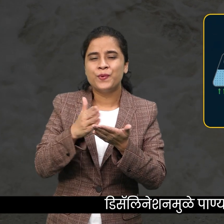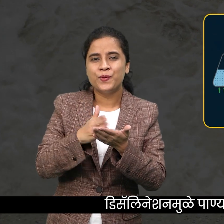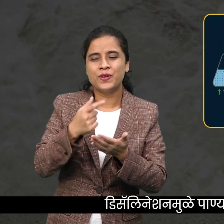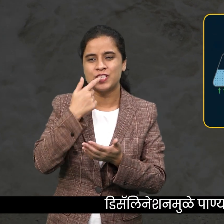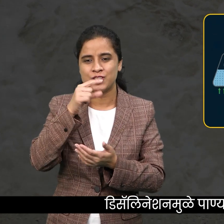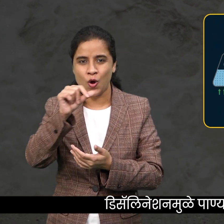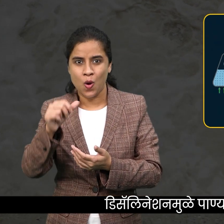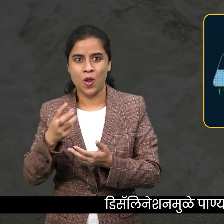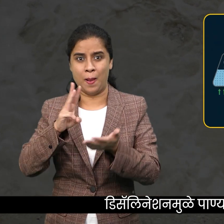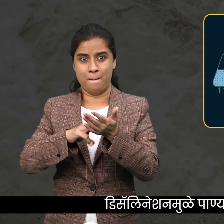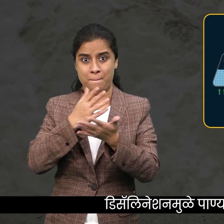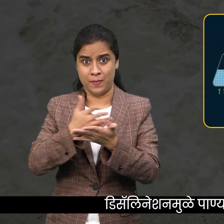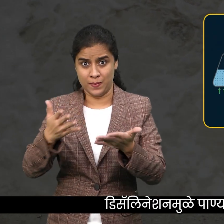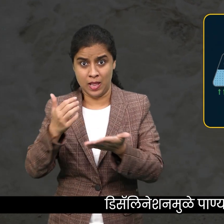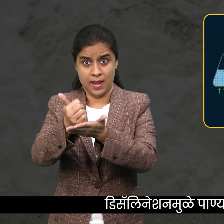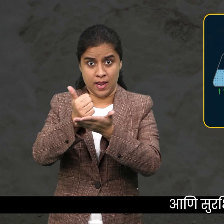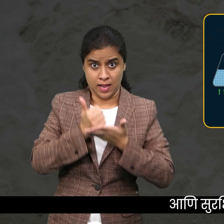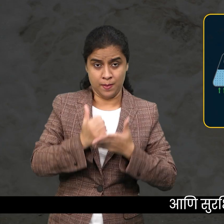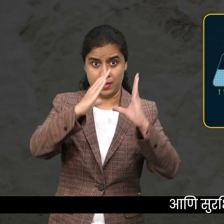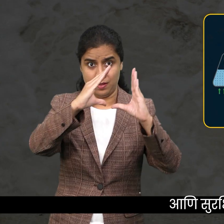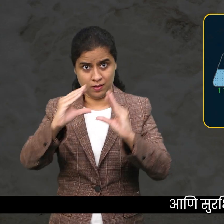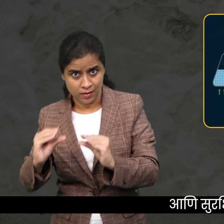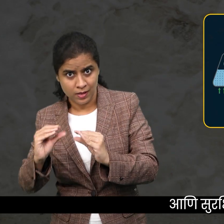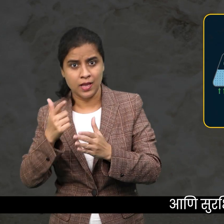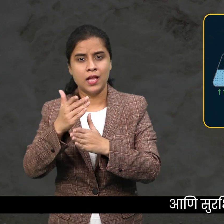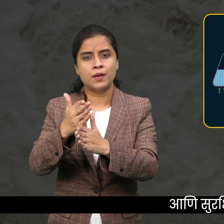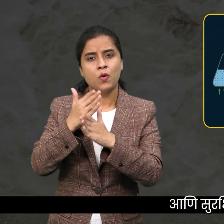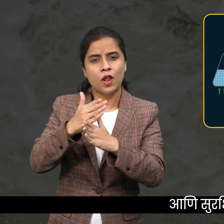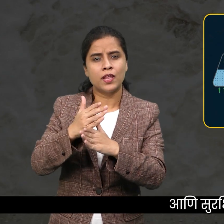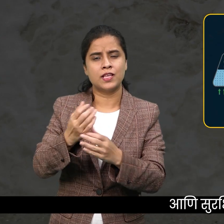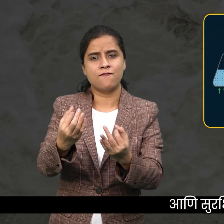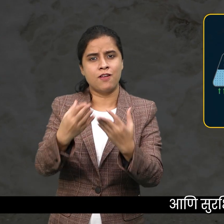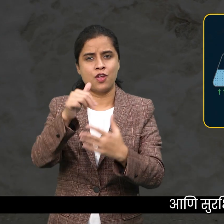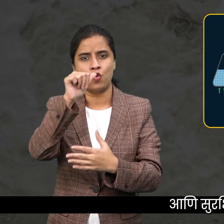डिसॅलिनेशनमुळे पाण्याची टंचाई कमी होण्यास मदत होते आणि सुरक्षित गोड पाणी